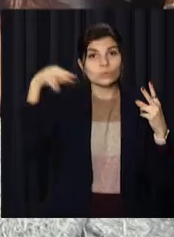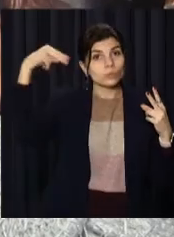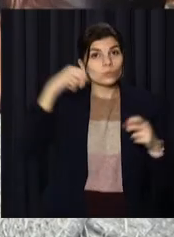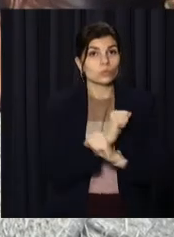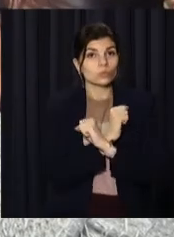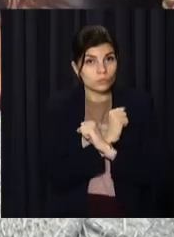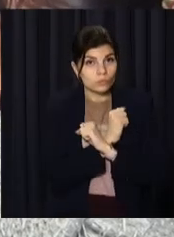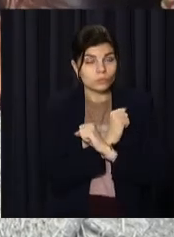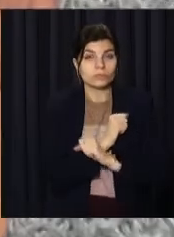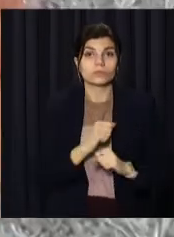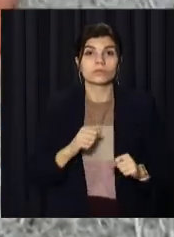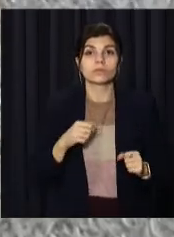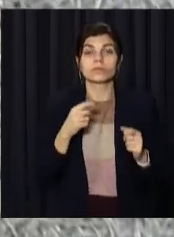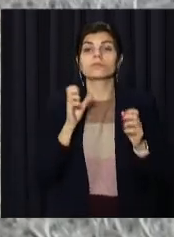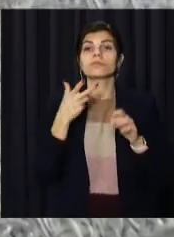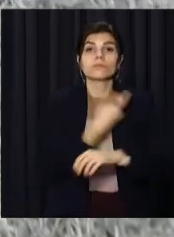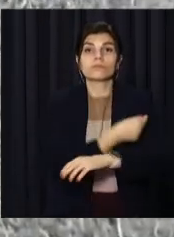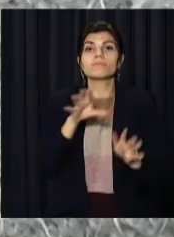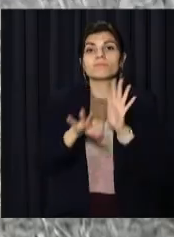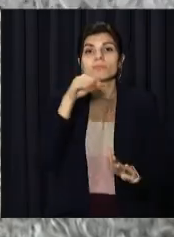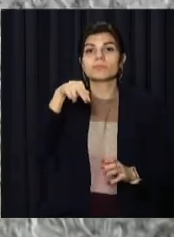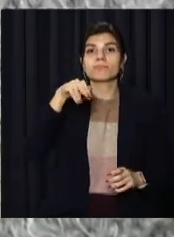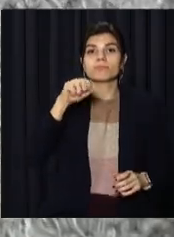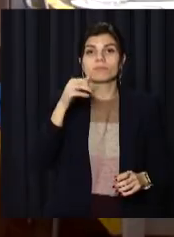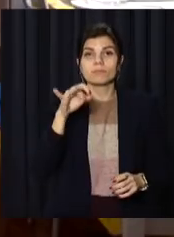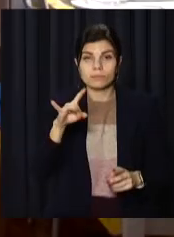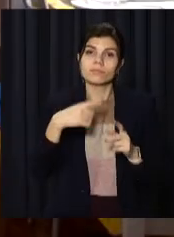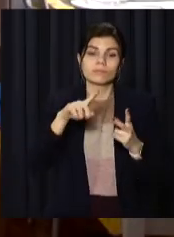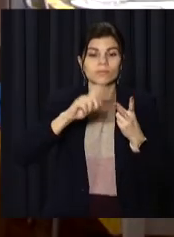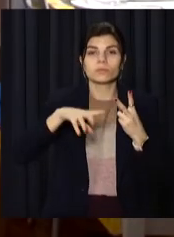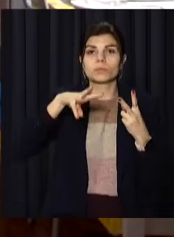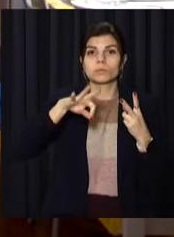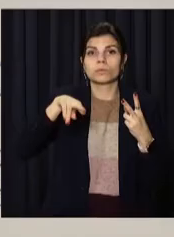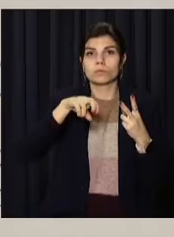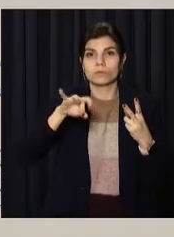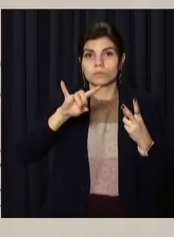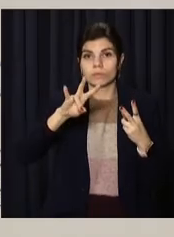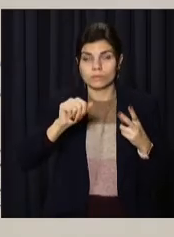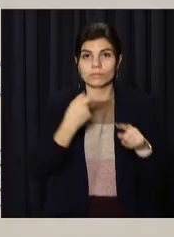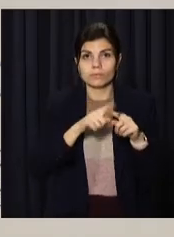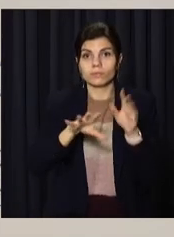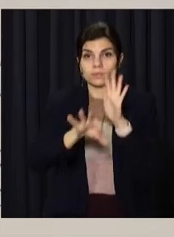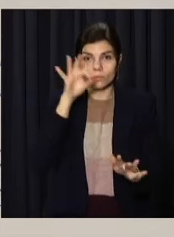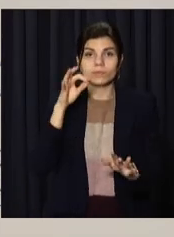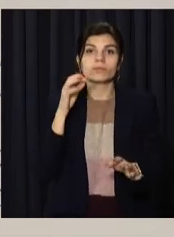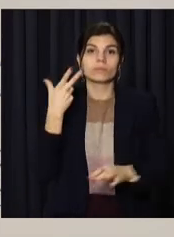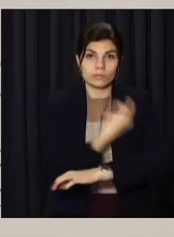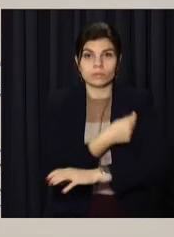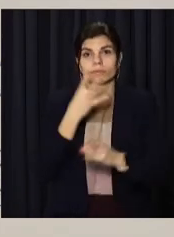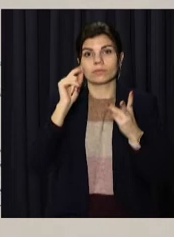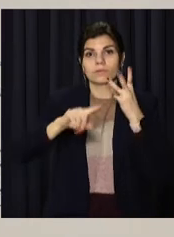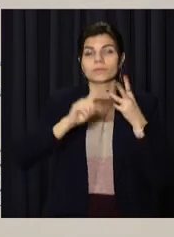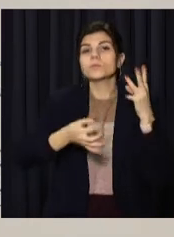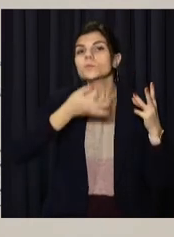Для ревакцинації доступні дві вакцини на вибір – Pfizer або Moderna. Дослідження виявили значне зниження